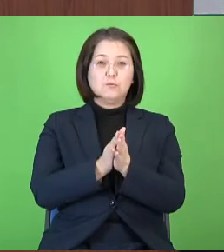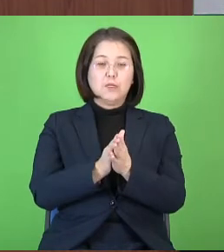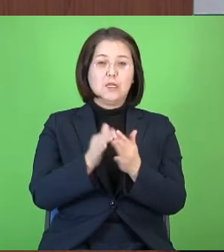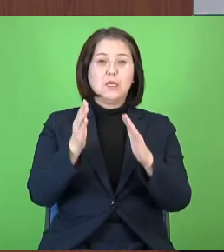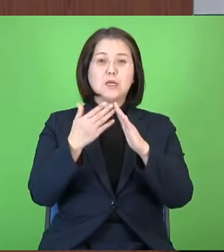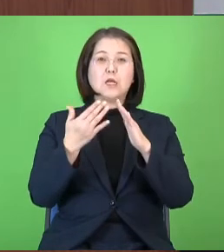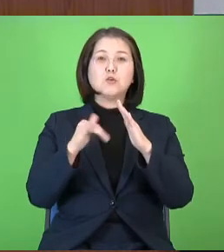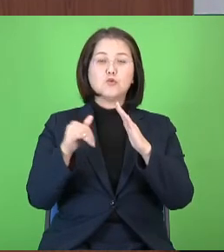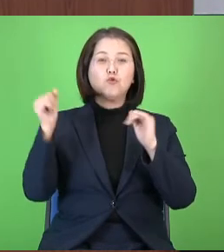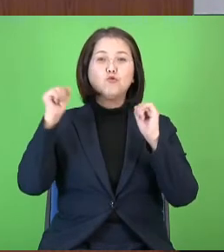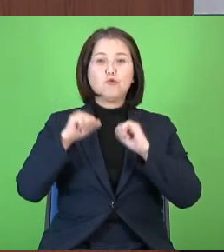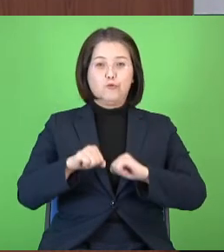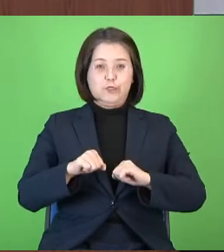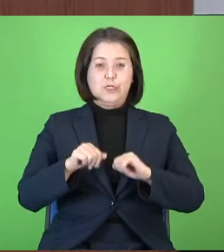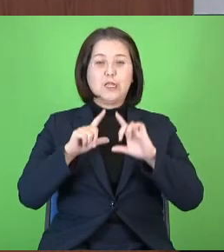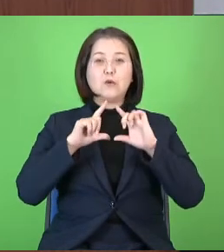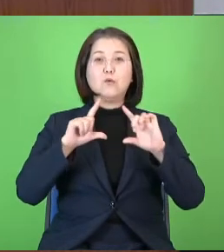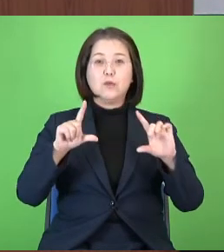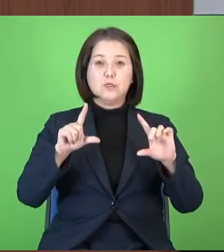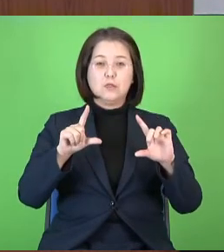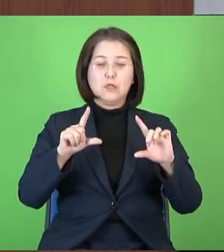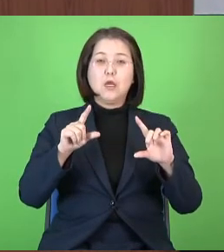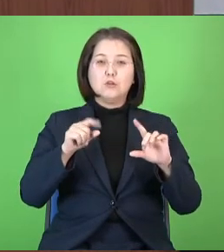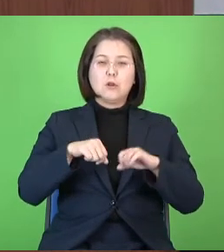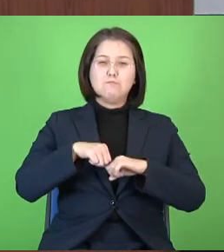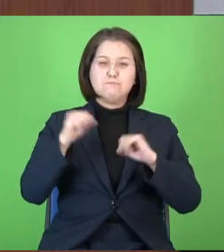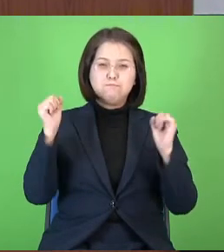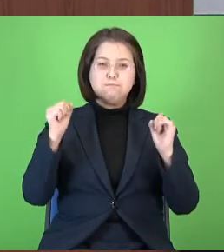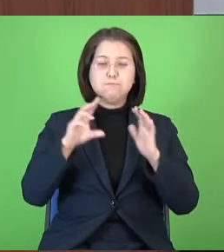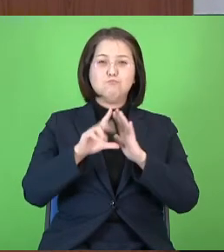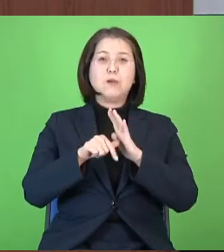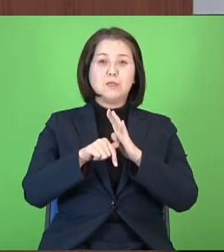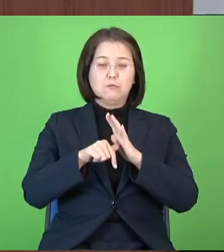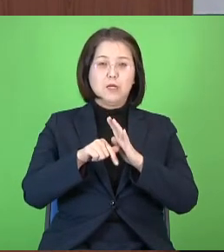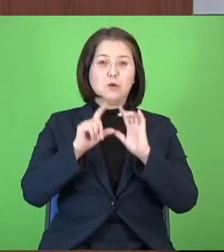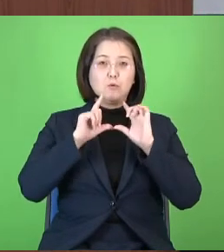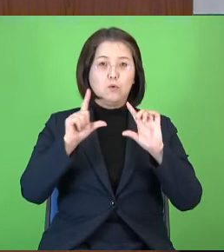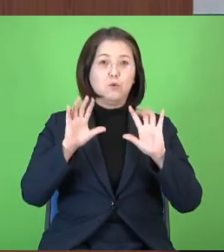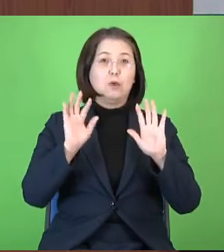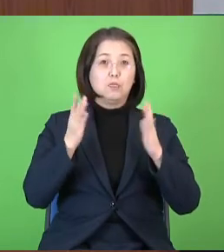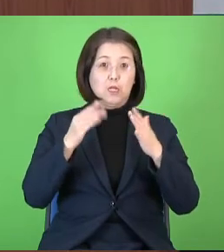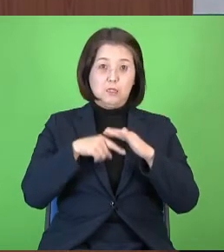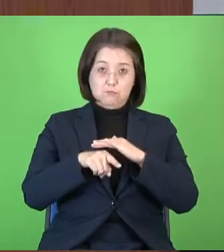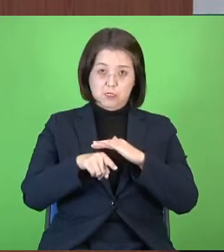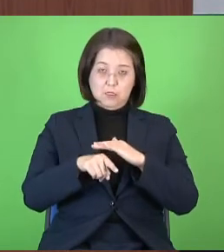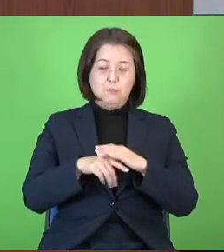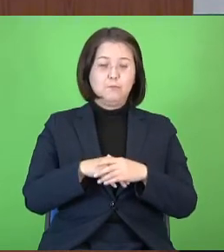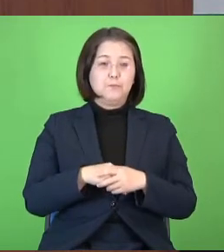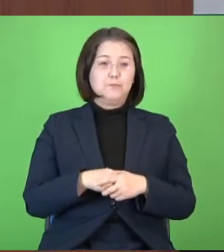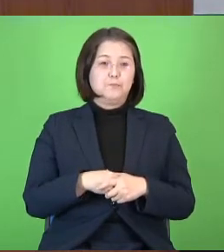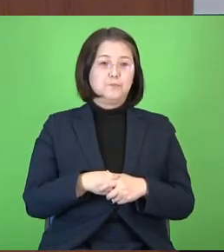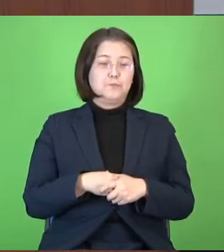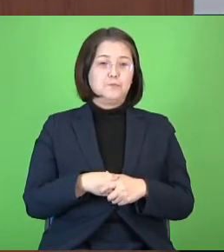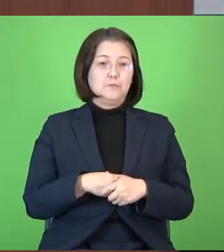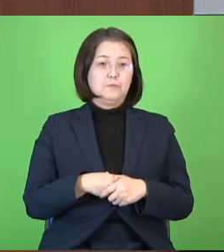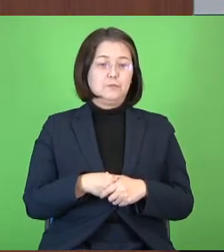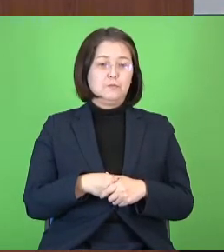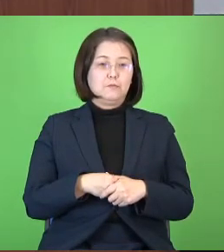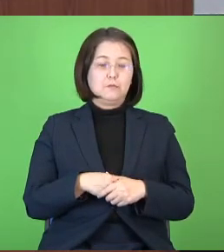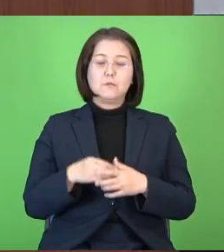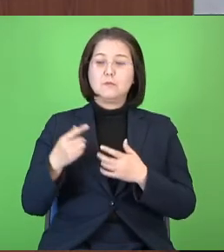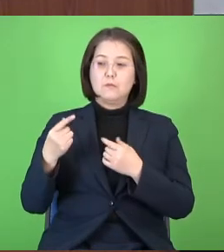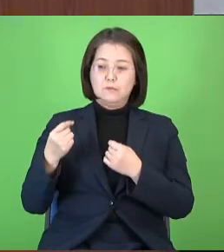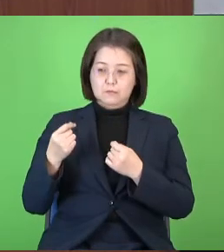越冬スライドの3杯目の死者の情報は緊急時以外に含み